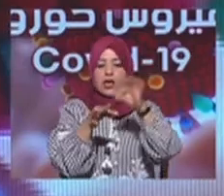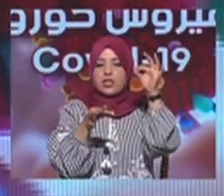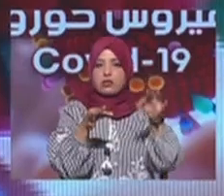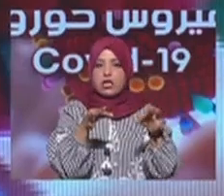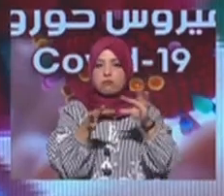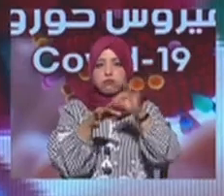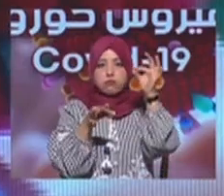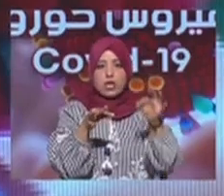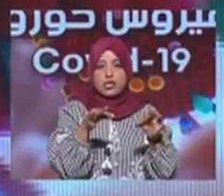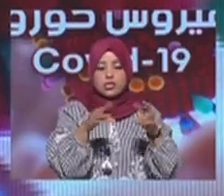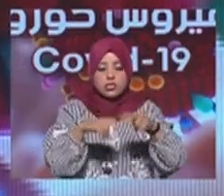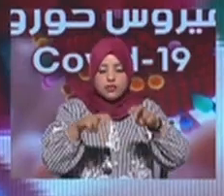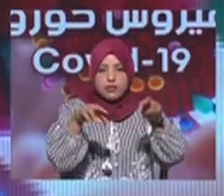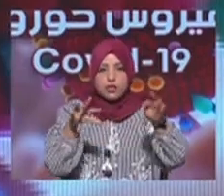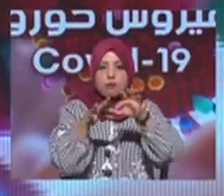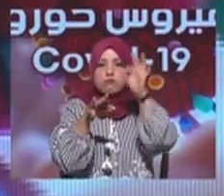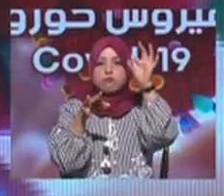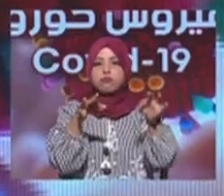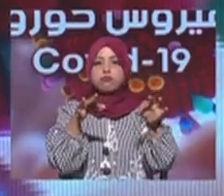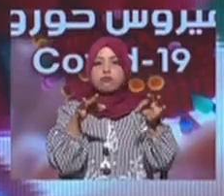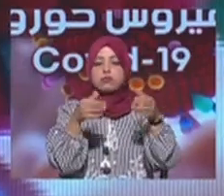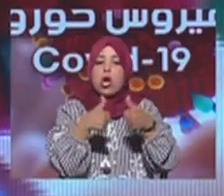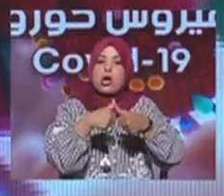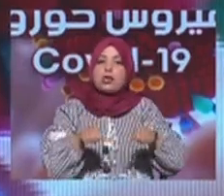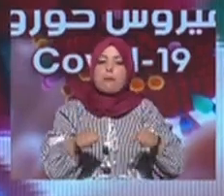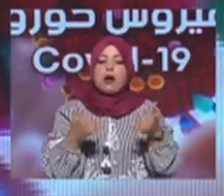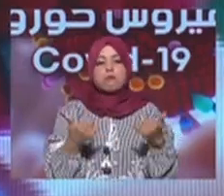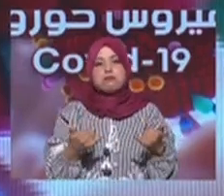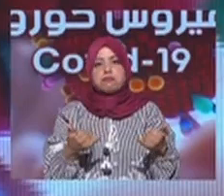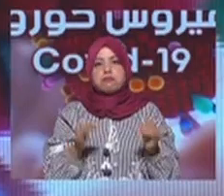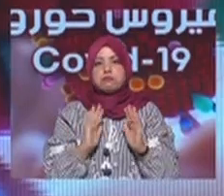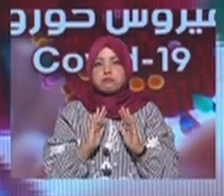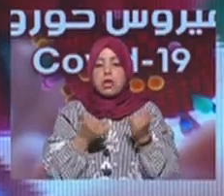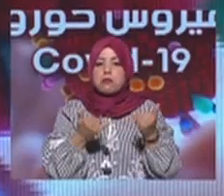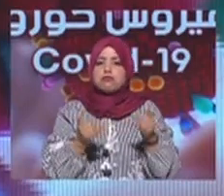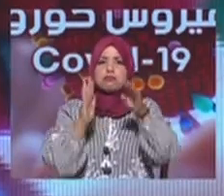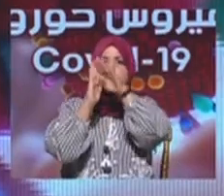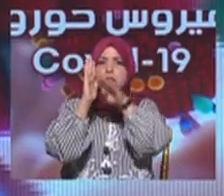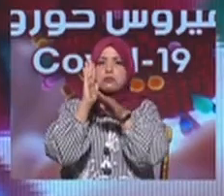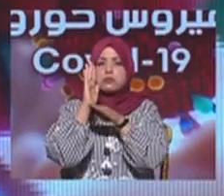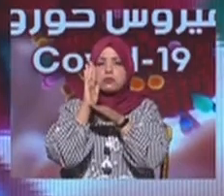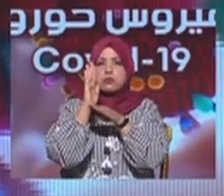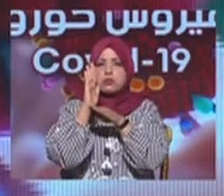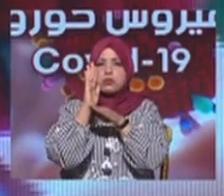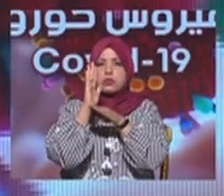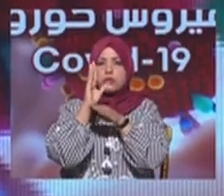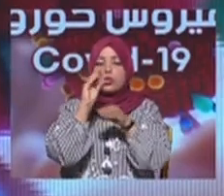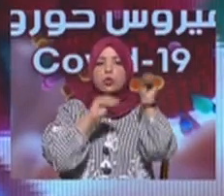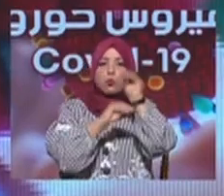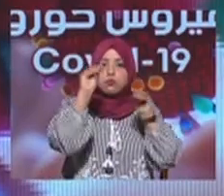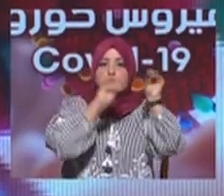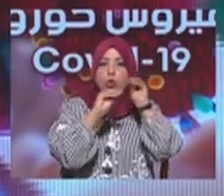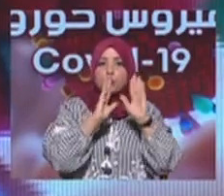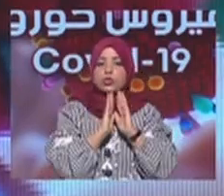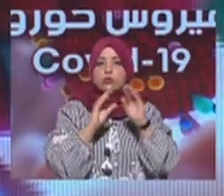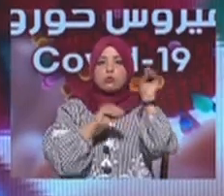انا كي بعد ما نكمل سيكونساج نقعد نستعمل دي بروغرام اسمه دي بروغرام دو بيو انفورماتيك